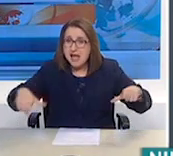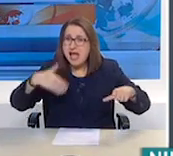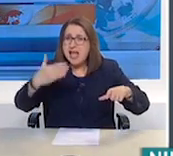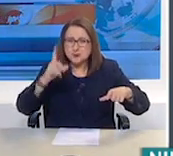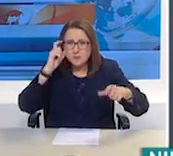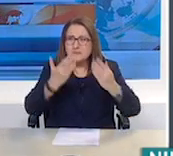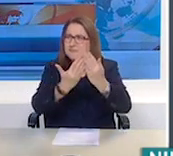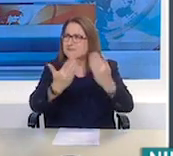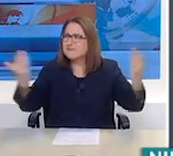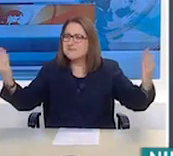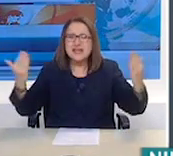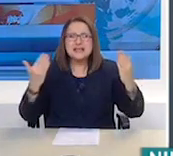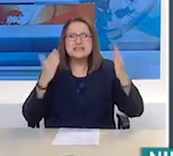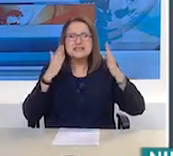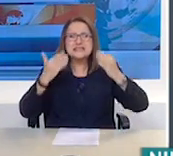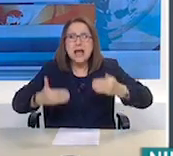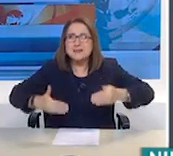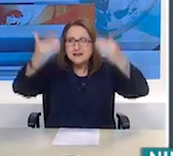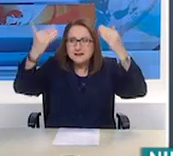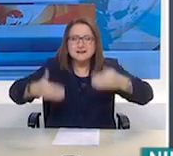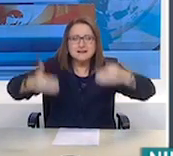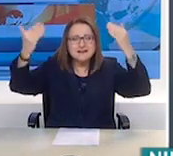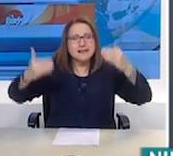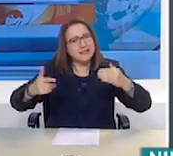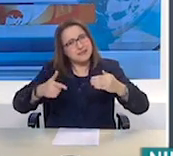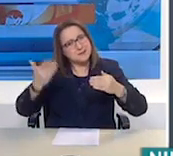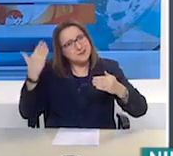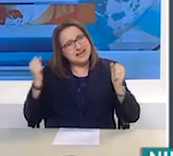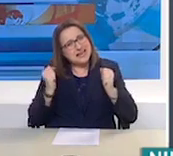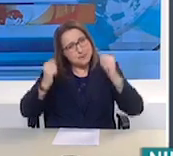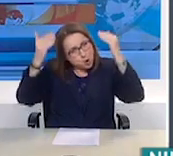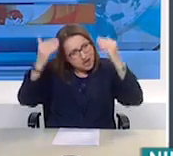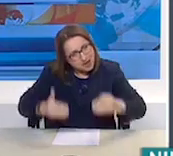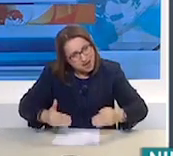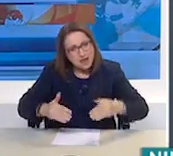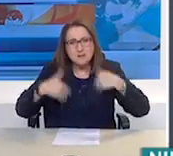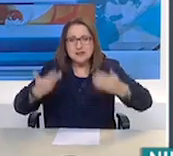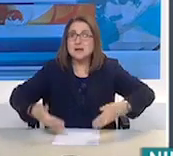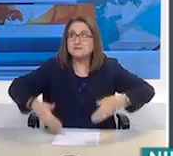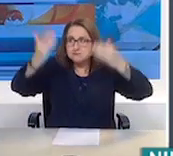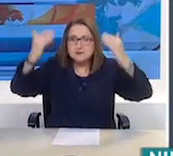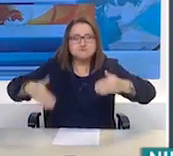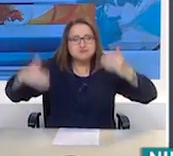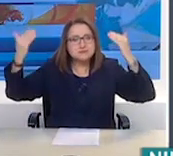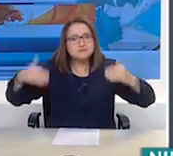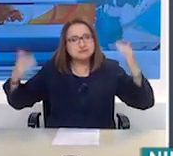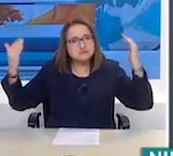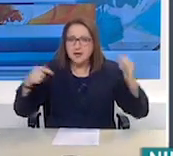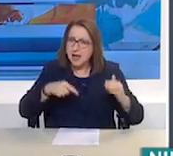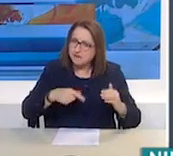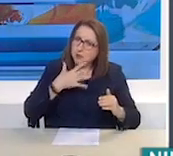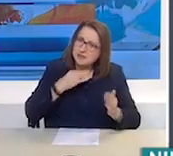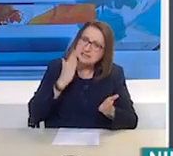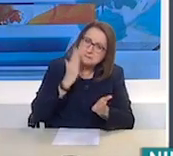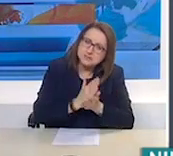ή πλευρές του χώρου με άνοιγμα σε επαφή με υπαίθριο εξωτερικό χώρο ή αίθριο. Ανάλογα με το άνοιγμα